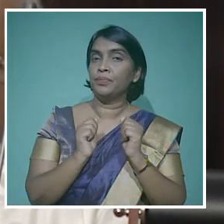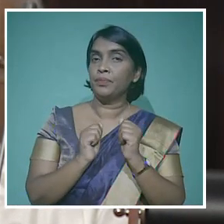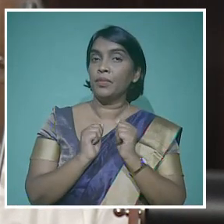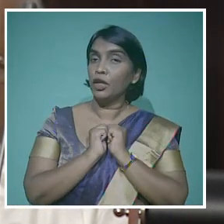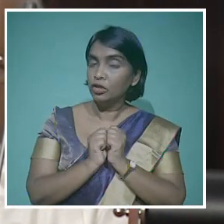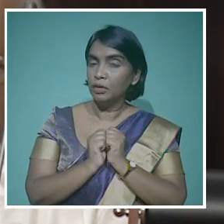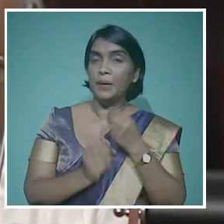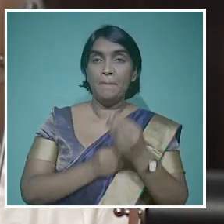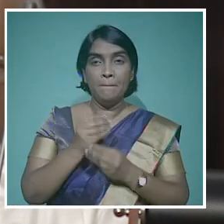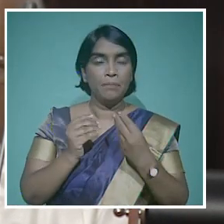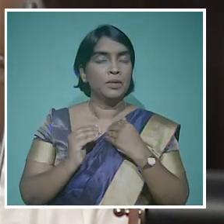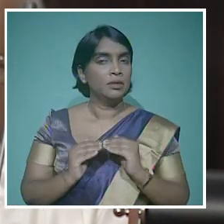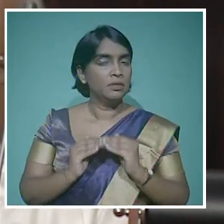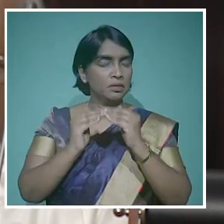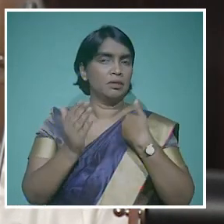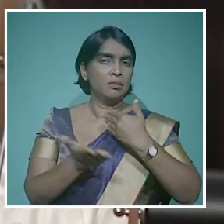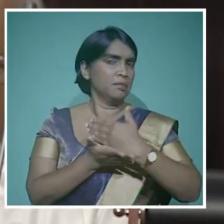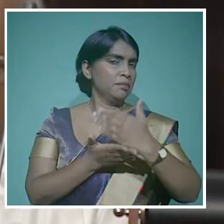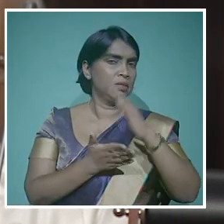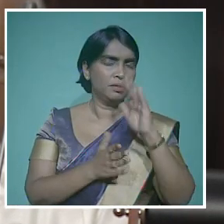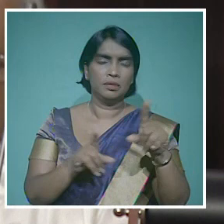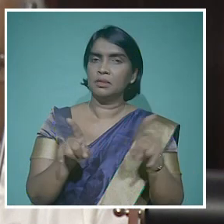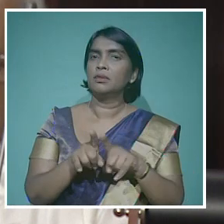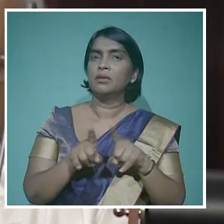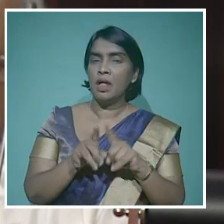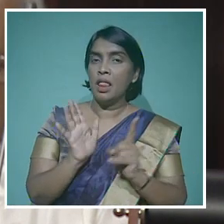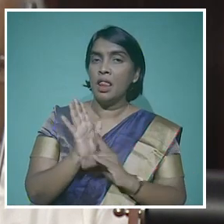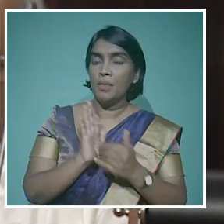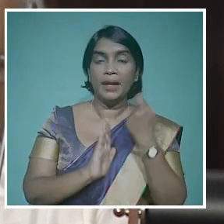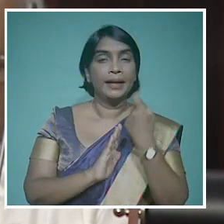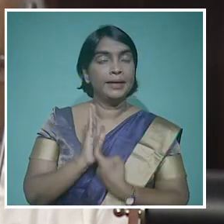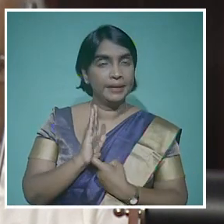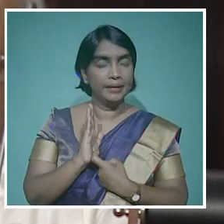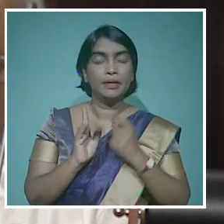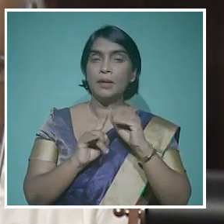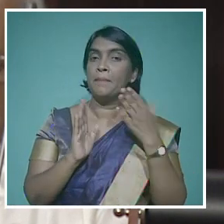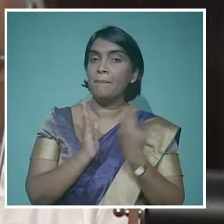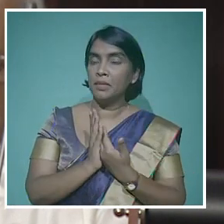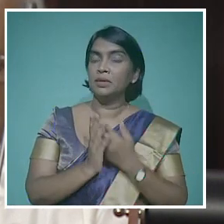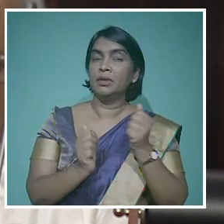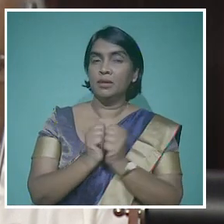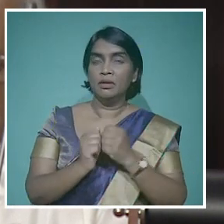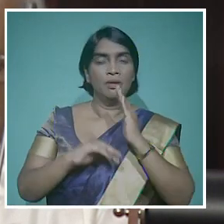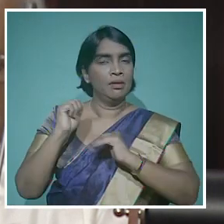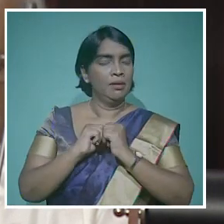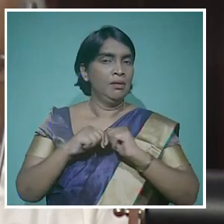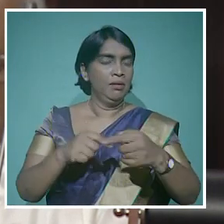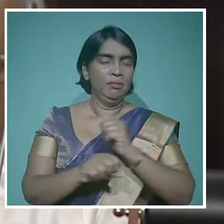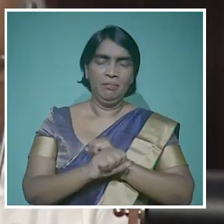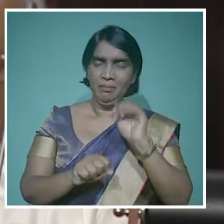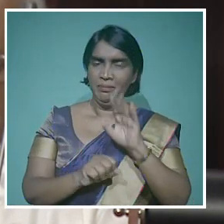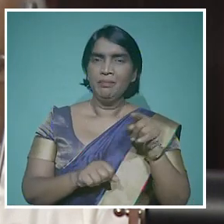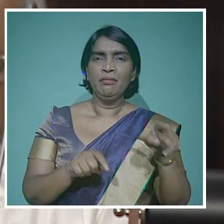හා ව්‍යාපාර සංවර්ධනයට බාධා වන ආකාරයට කම්කරු නීති ප්‍රතිපත්තිය ආයතනික වැඩපිළිවෙළ ක්‍රියාත්මක නොවිය